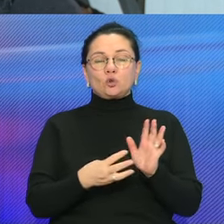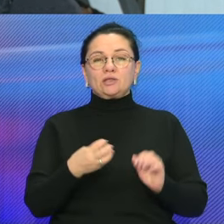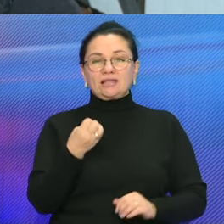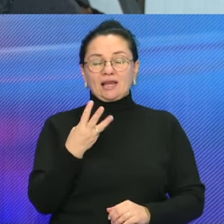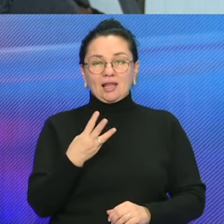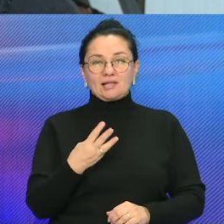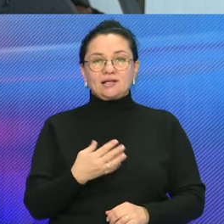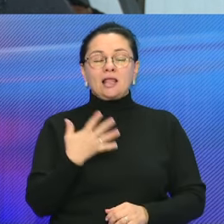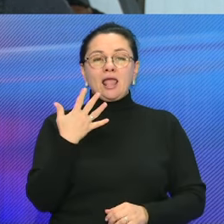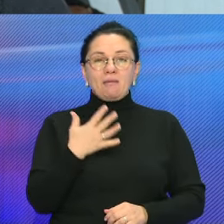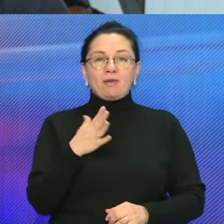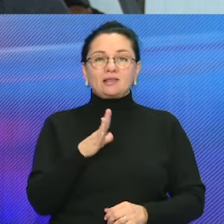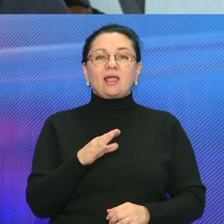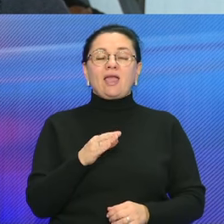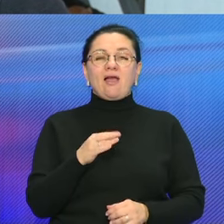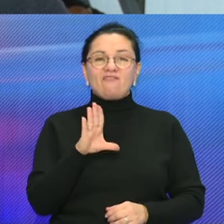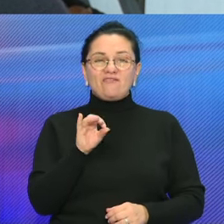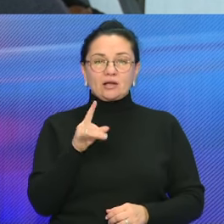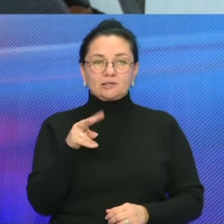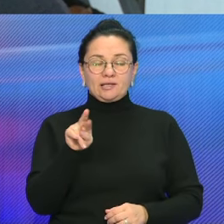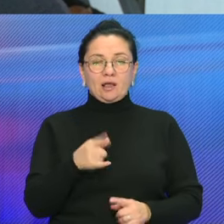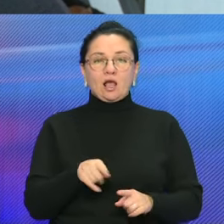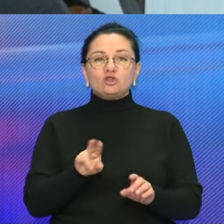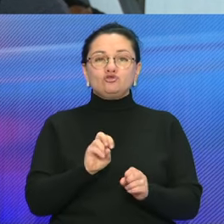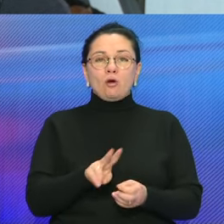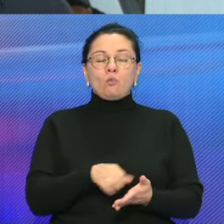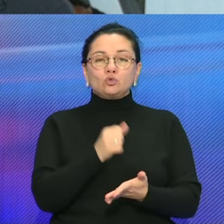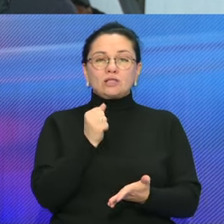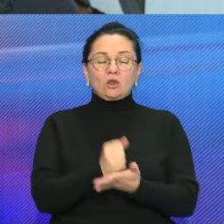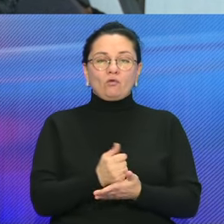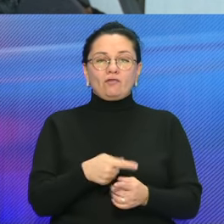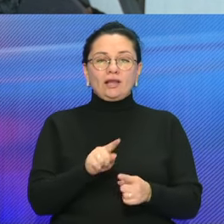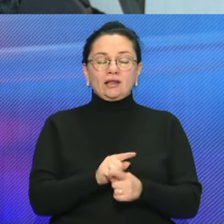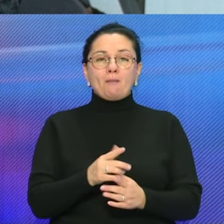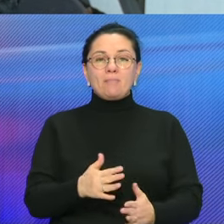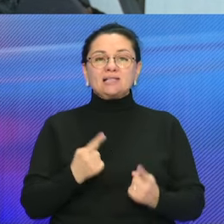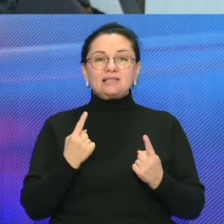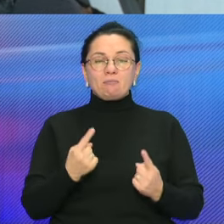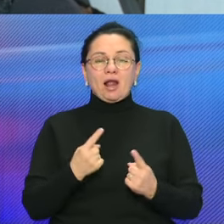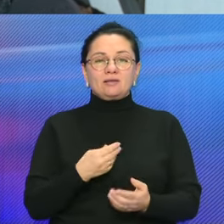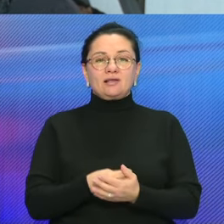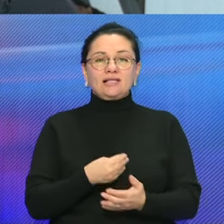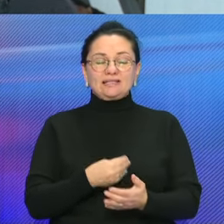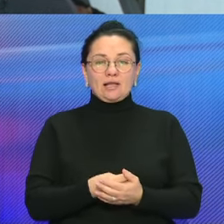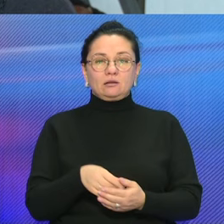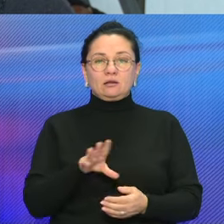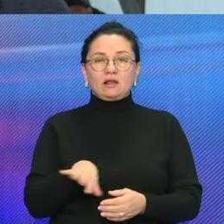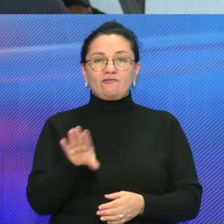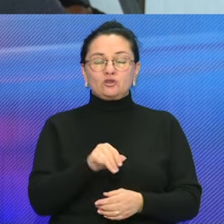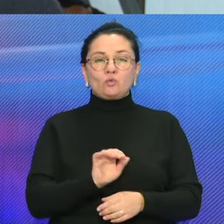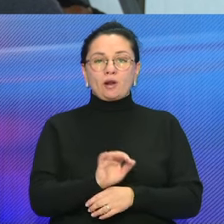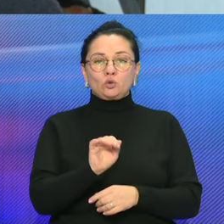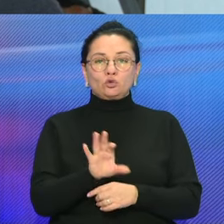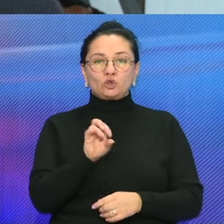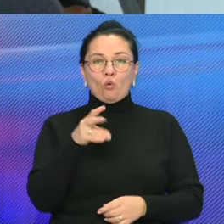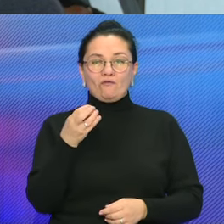713-5. Пятая версия. Чем установлены предельные максимальные цены на плодово-овощную продукцию на